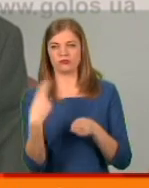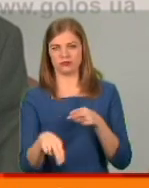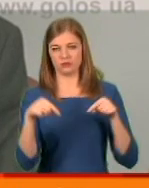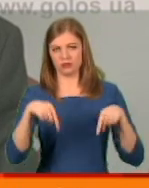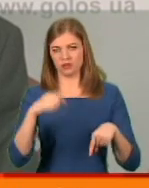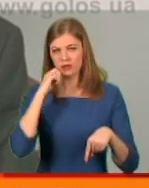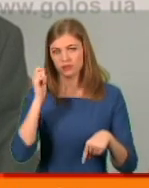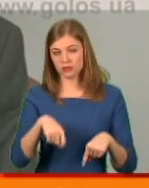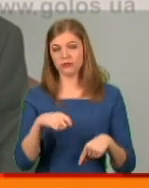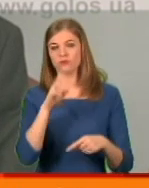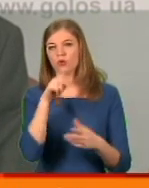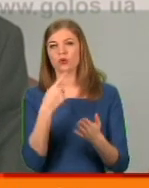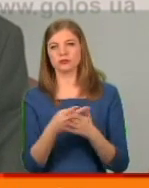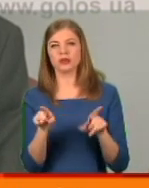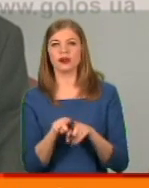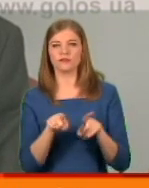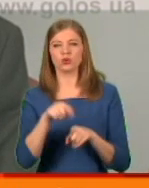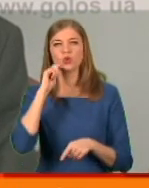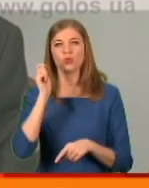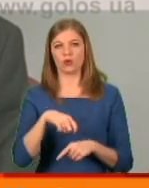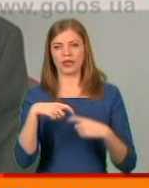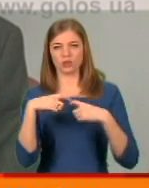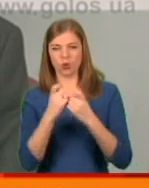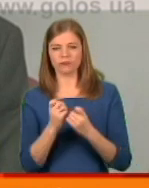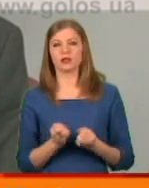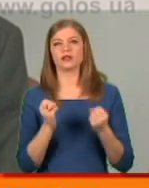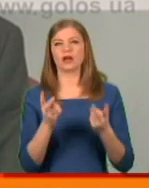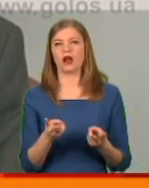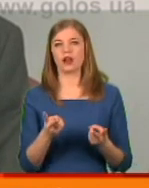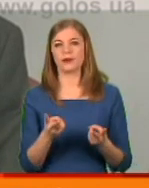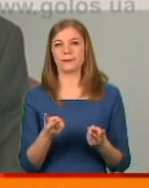здесь, рассматривая все-таки украинский конфликт как